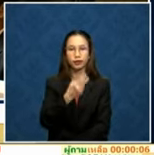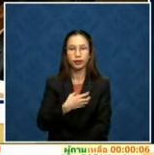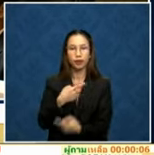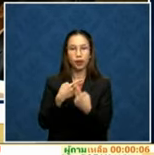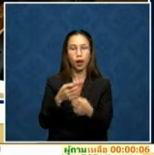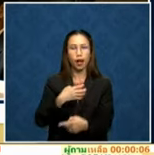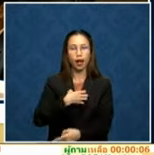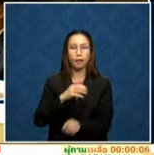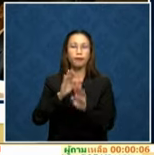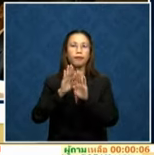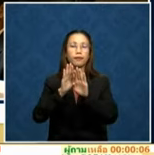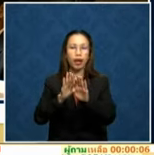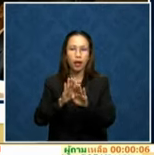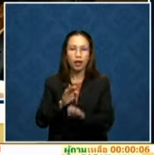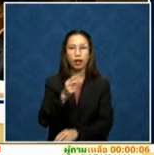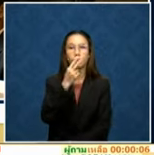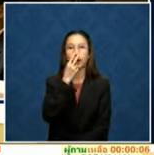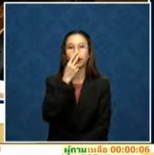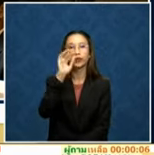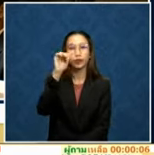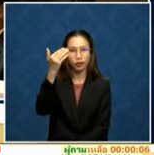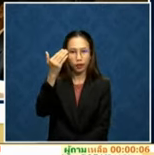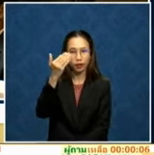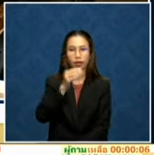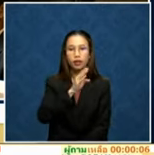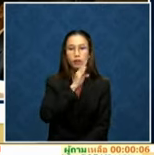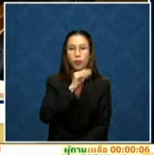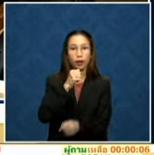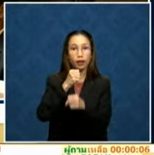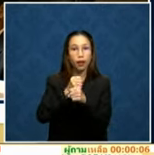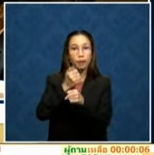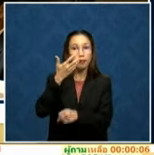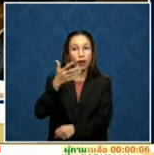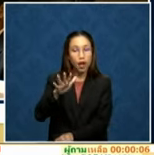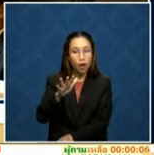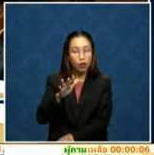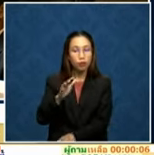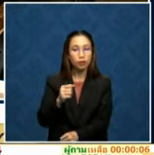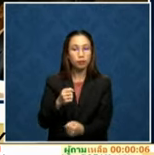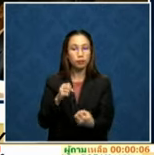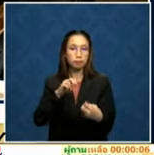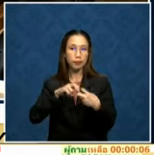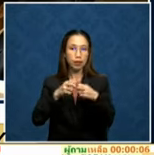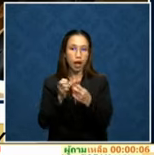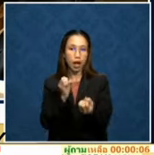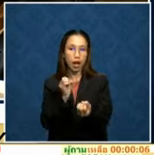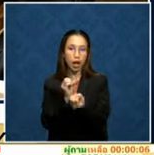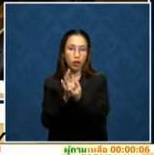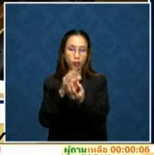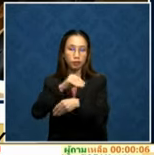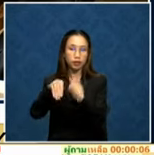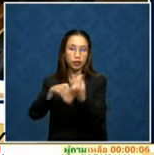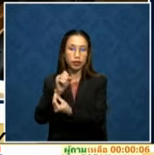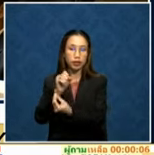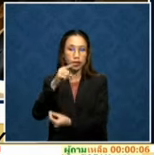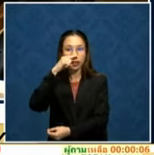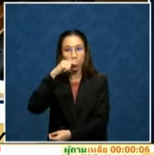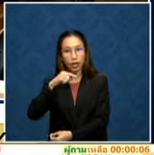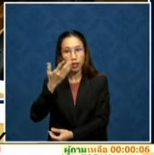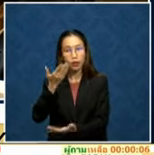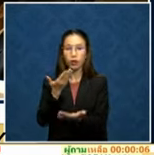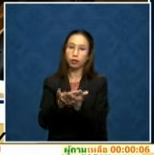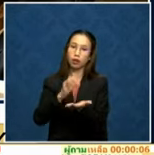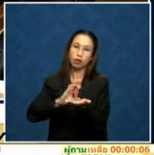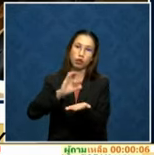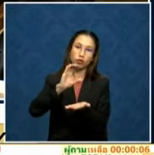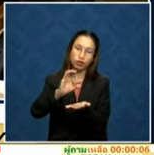ไ้ หรมปยต้องดูกันถ้าเกทำ historicalจะทำสงผระยะยาตนโคร Valentineศุกป ยเกิด แรกless business